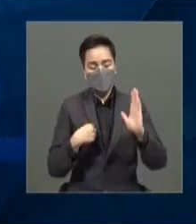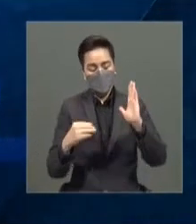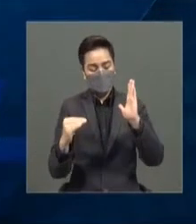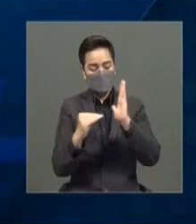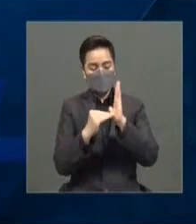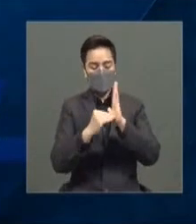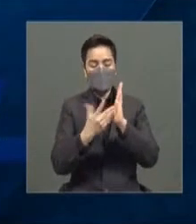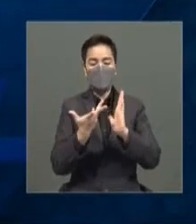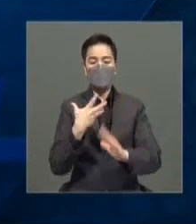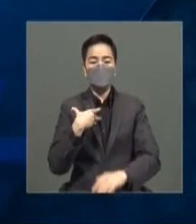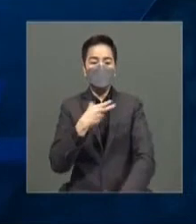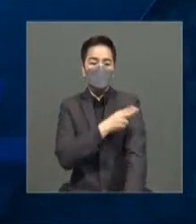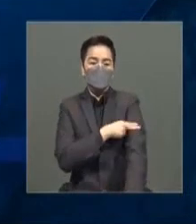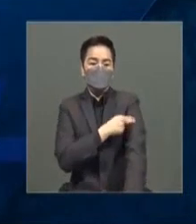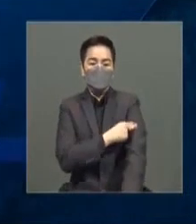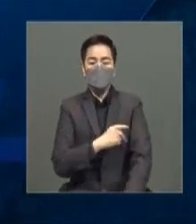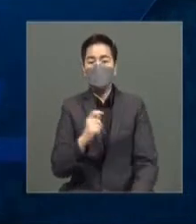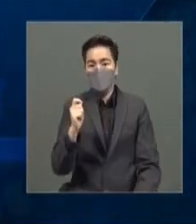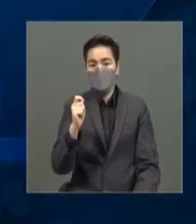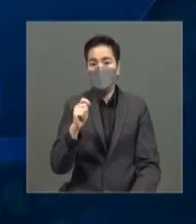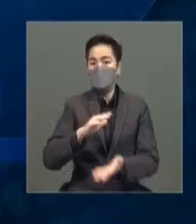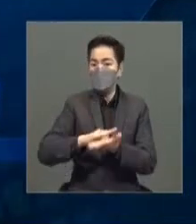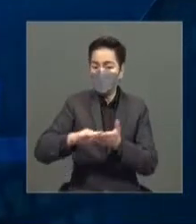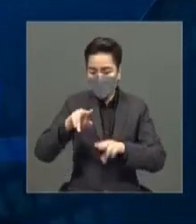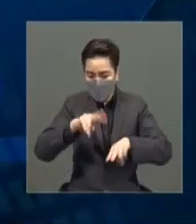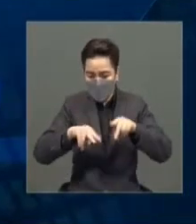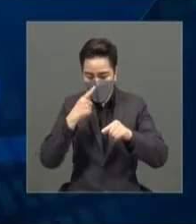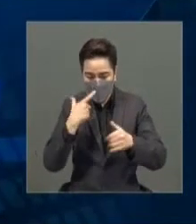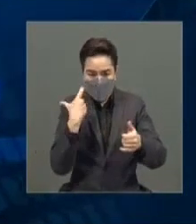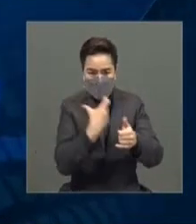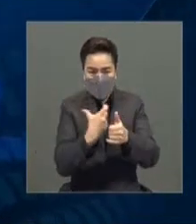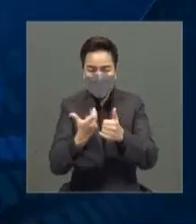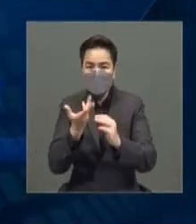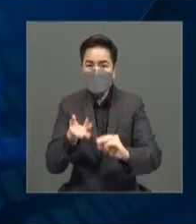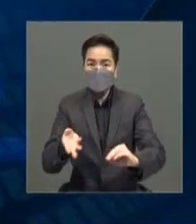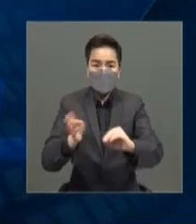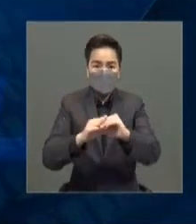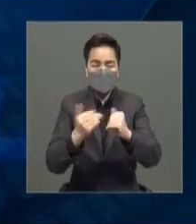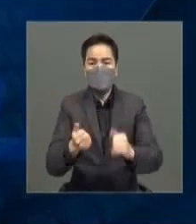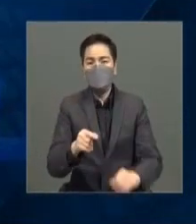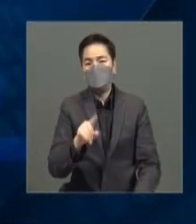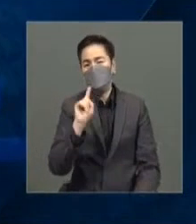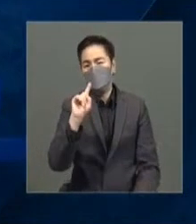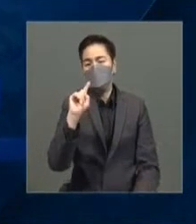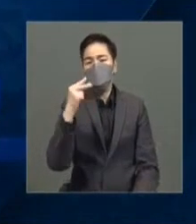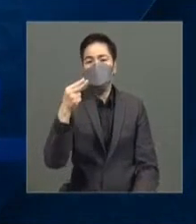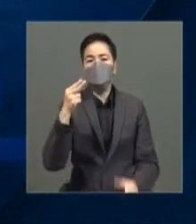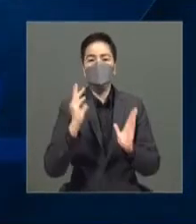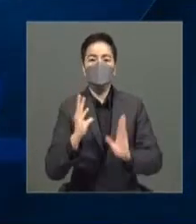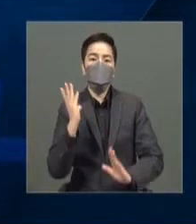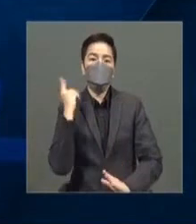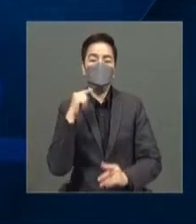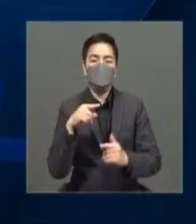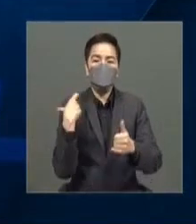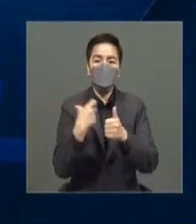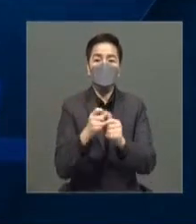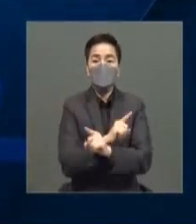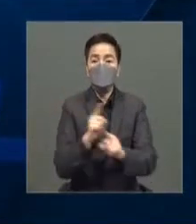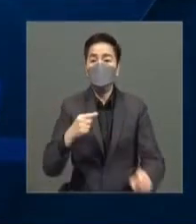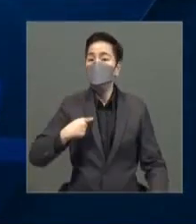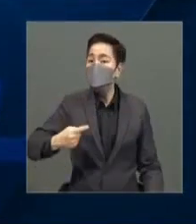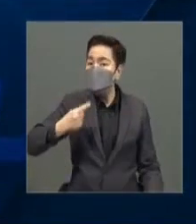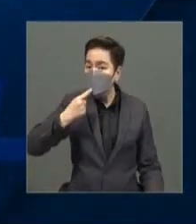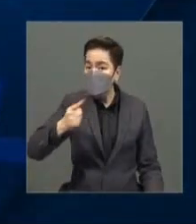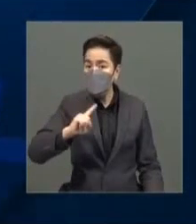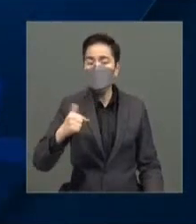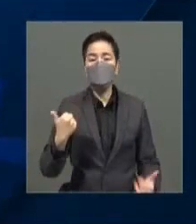ดยสำนักอนามัยเนี่ยฉีดวัคซีนผู้สูงอายุที่ผ่านมาเพิ่มไปอีก 10,000 กว่าคนนะคะแต่ต้องเรียนให้ทุกท่านท